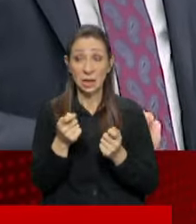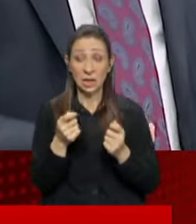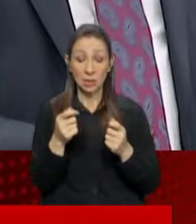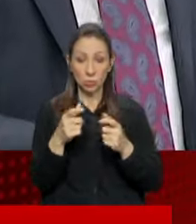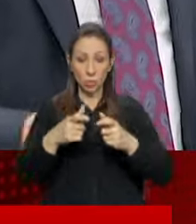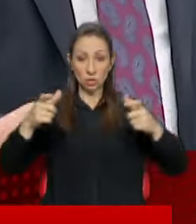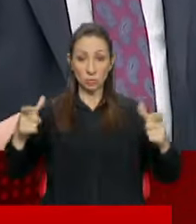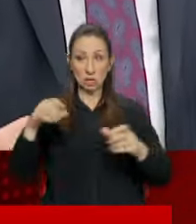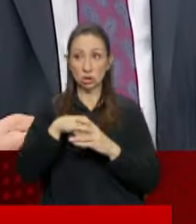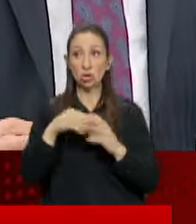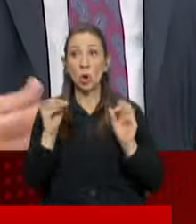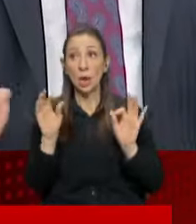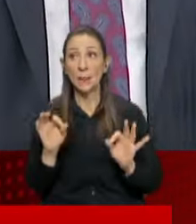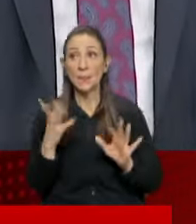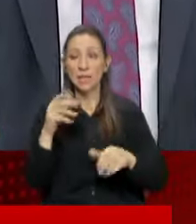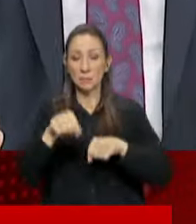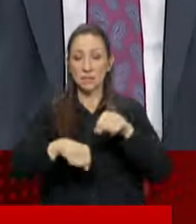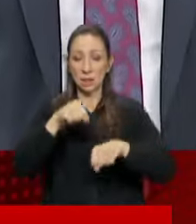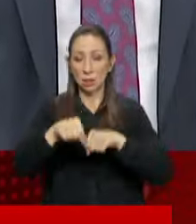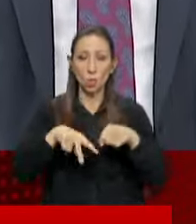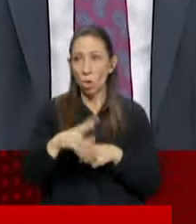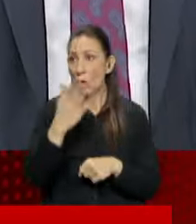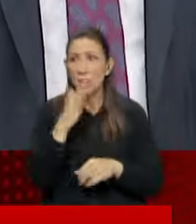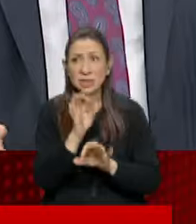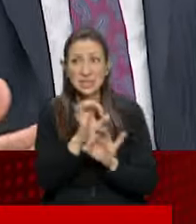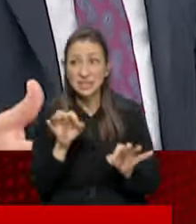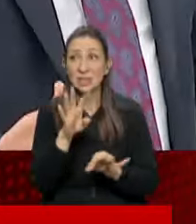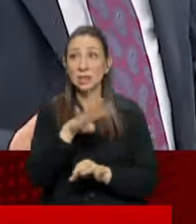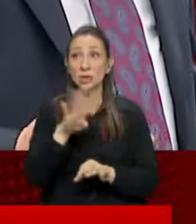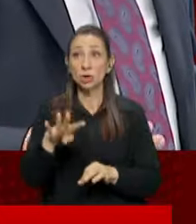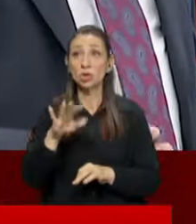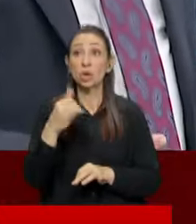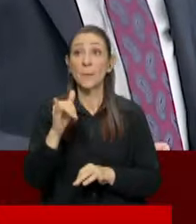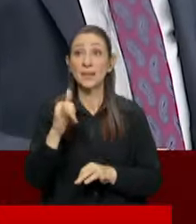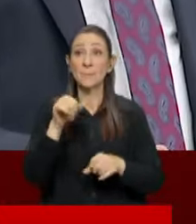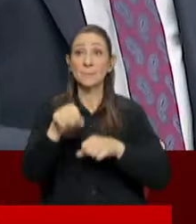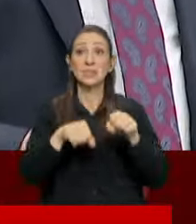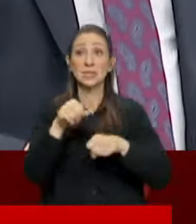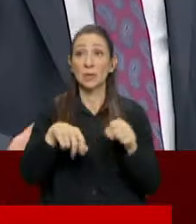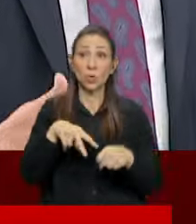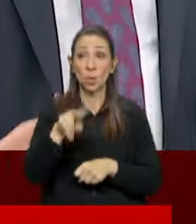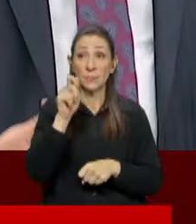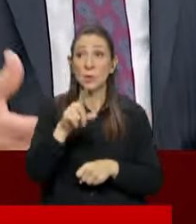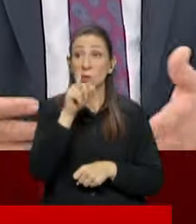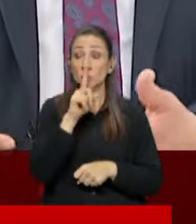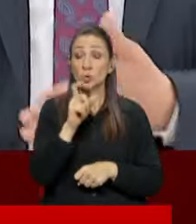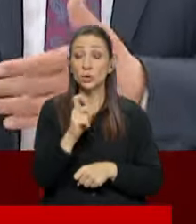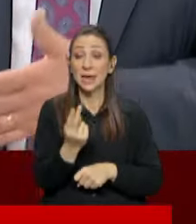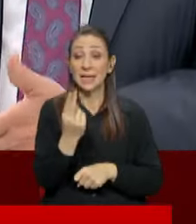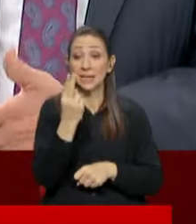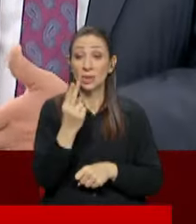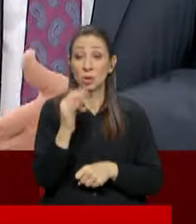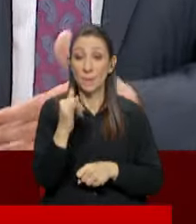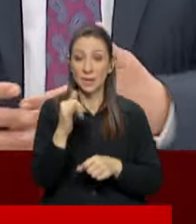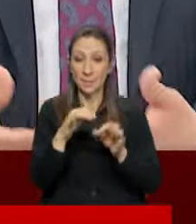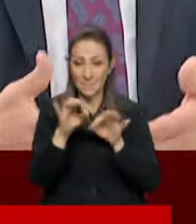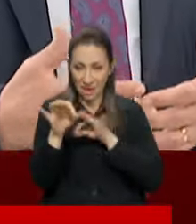açısından çok önemli. Mesela bisiklet yolu neredeyse yoktu. 44 kilometre bisiklet yolu yaptık. 197 kilometre